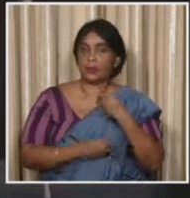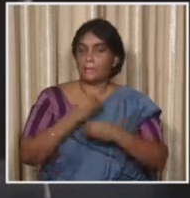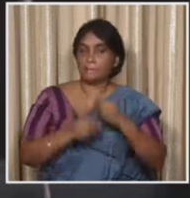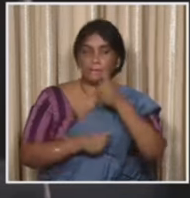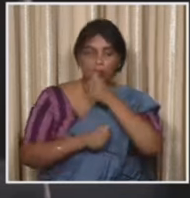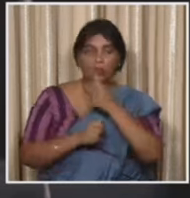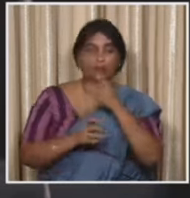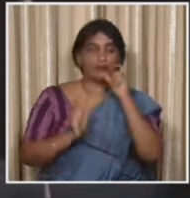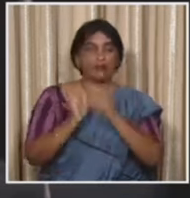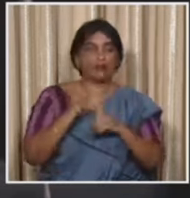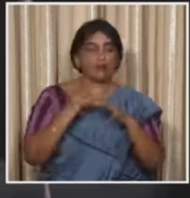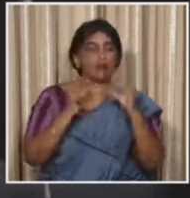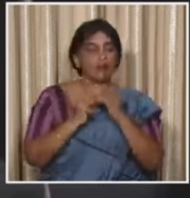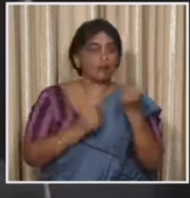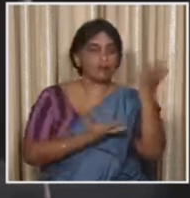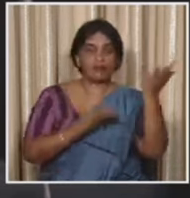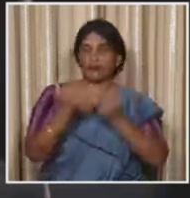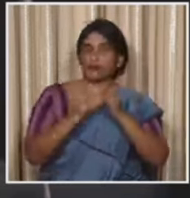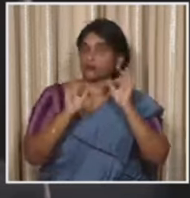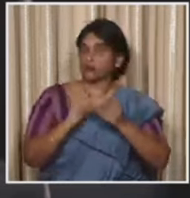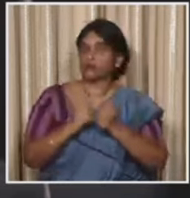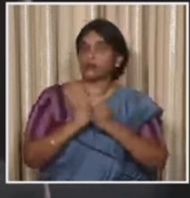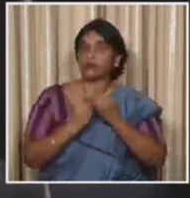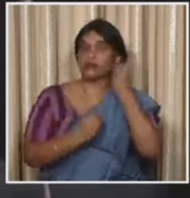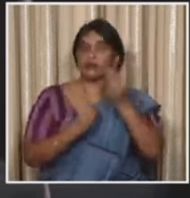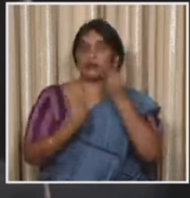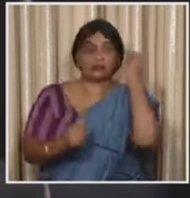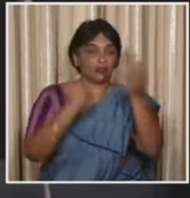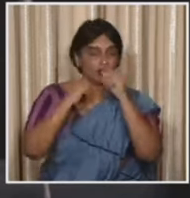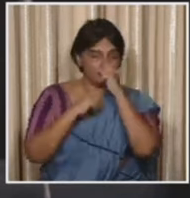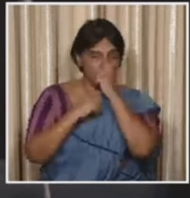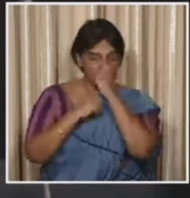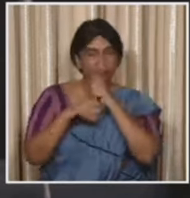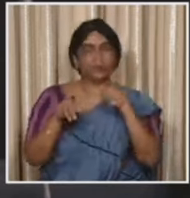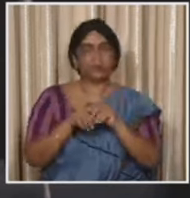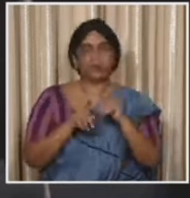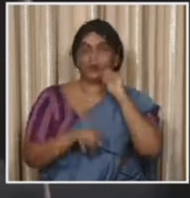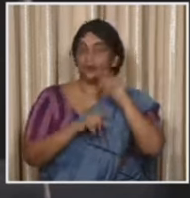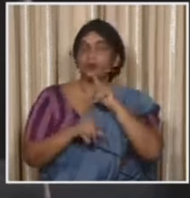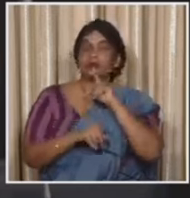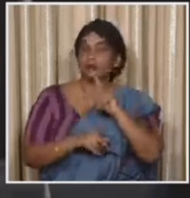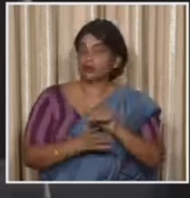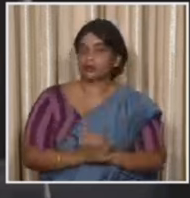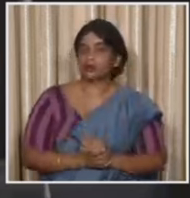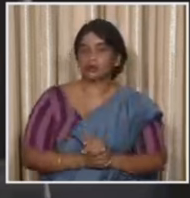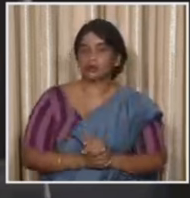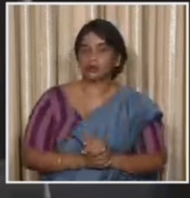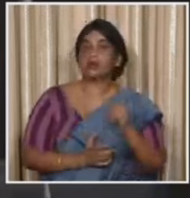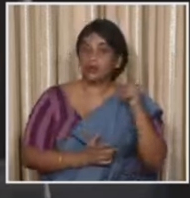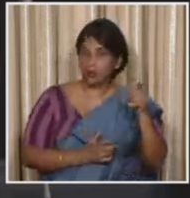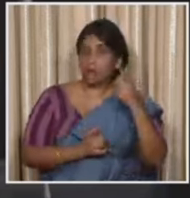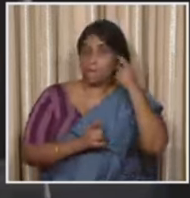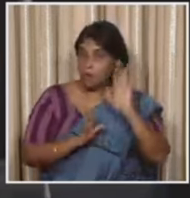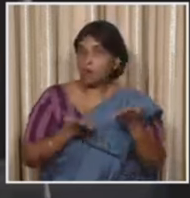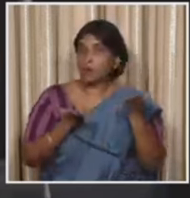ජාවාරංකාරයන්ගෙන් කැසිනෝ කාර්යයන්ගෙන් මුදල් එකතු කරගෙන ගිහිල්ලා එක එක තැන් වල බඩු බෙදලා ඊට පස්සේ ජනතාවෙන් අහන්නේ මේක නේද ඔයගොල්ලෝ